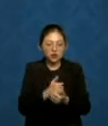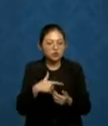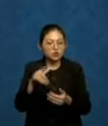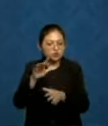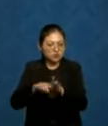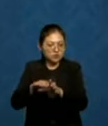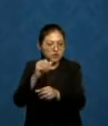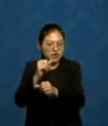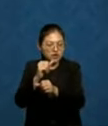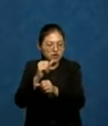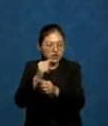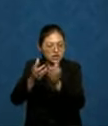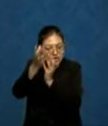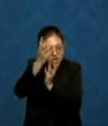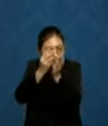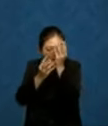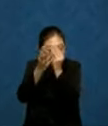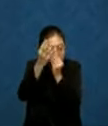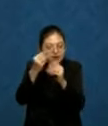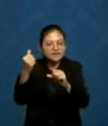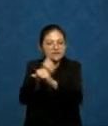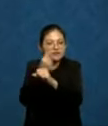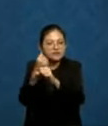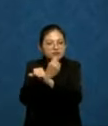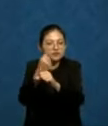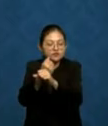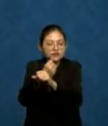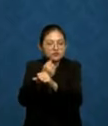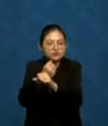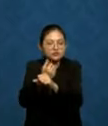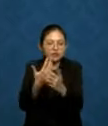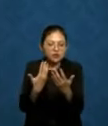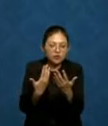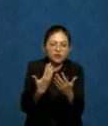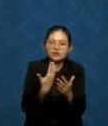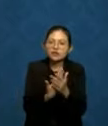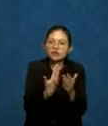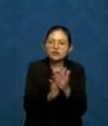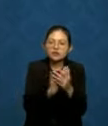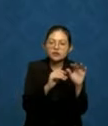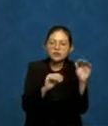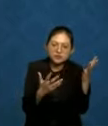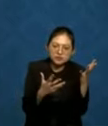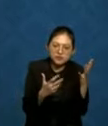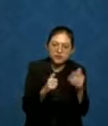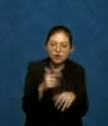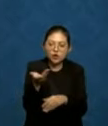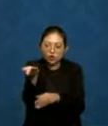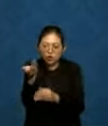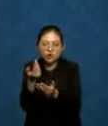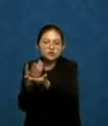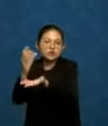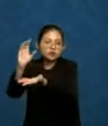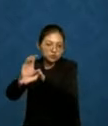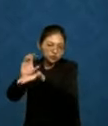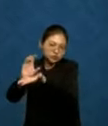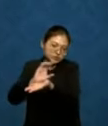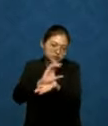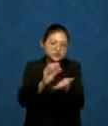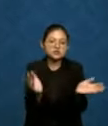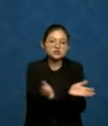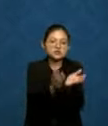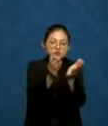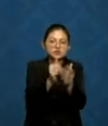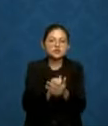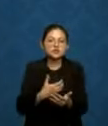ไปอยู่จ้างเรียนไม่มีเงินอยากผ่านกองทุนตัวนี้ก็อยากให้